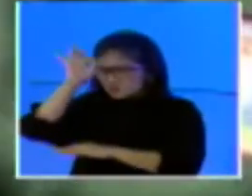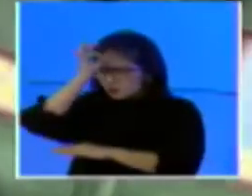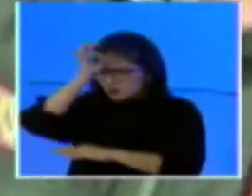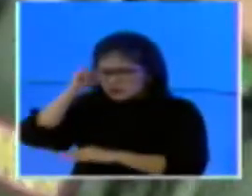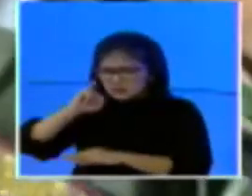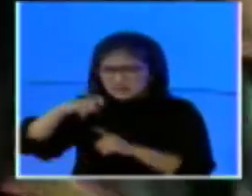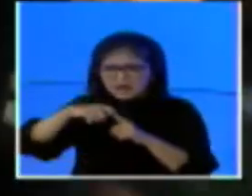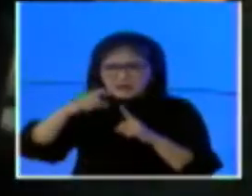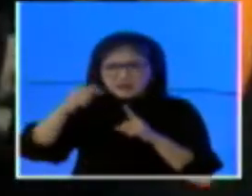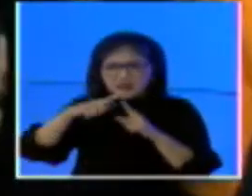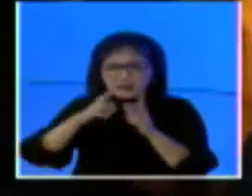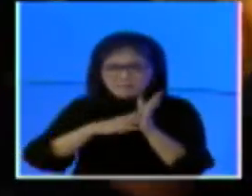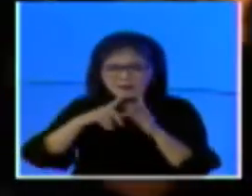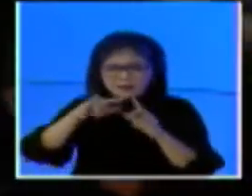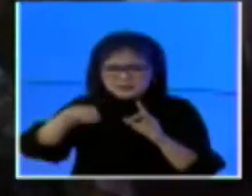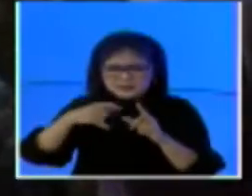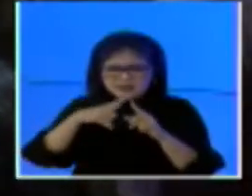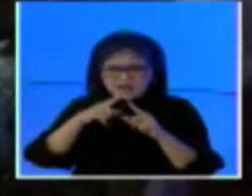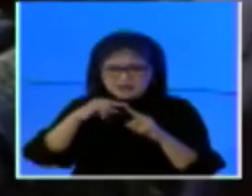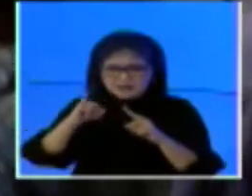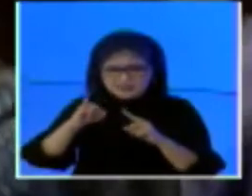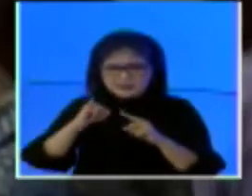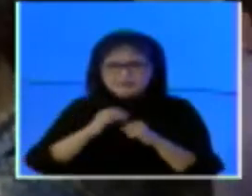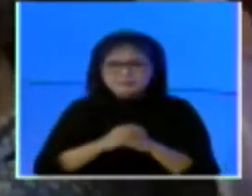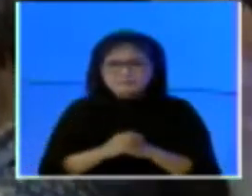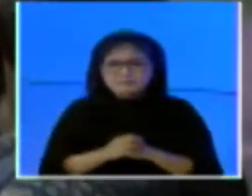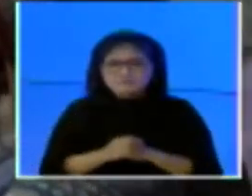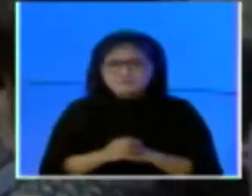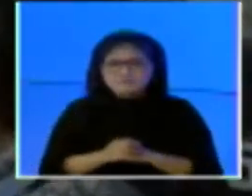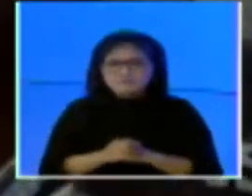Dari Jakarta, Sofyan Firdaus, iNews melapor.